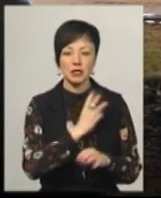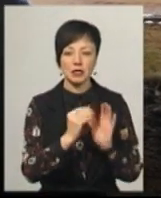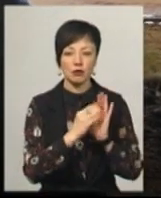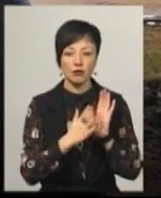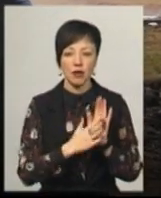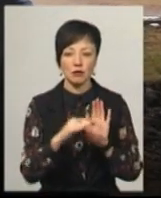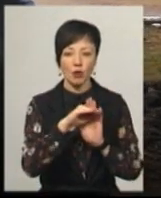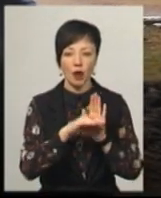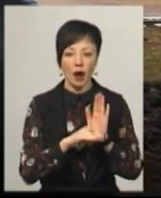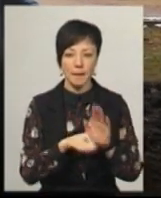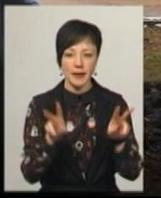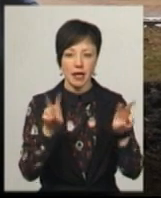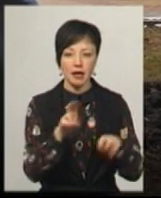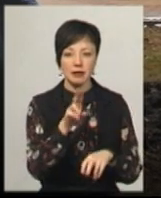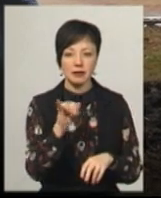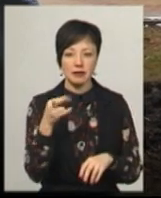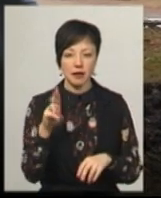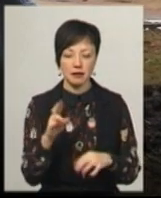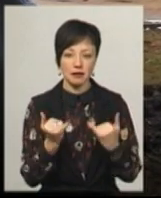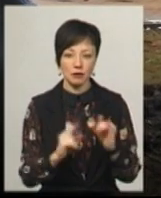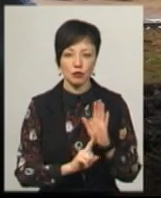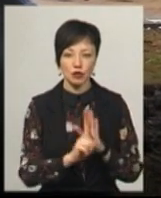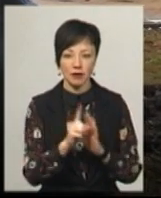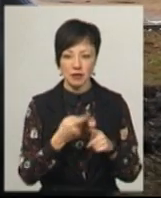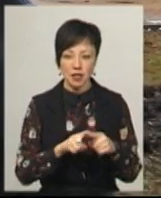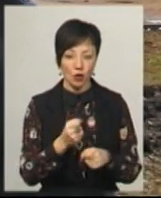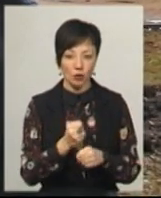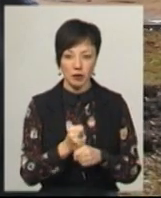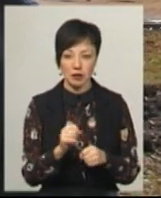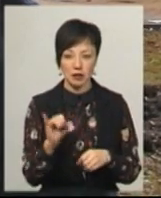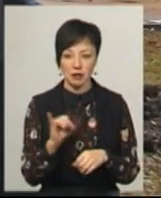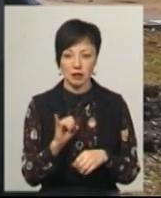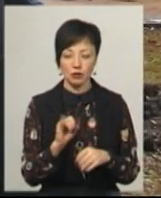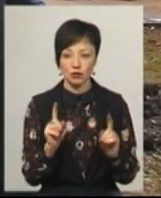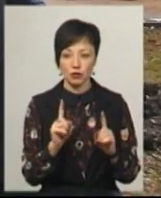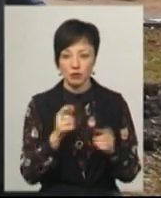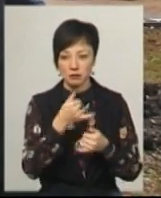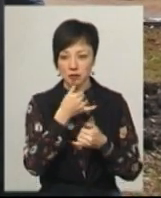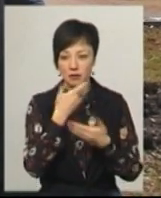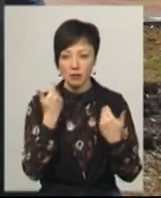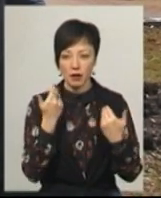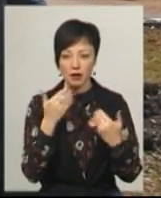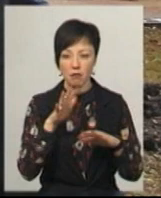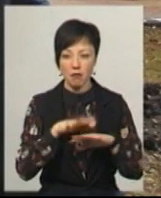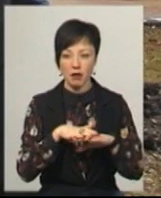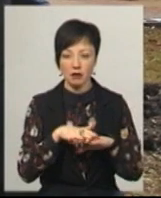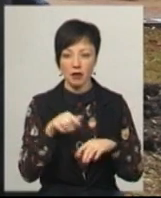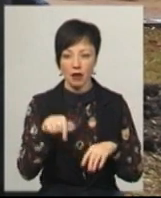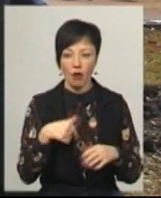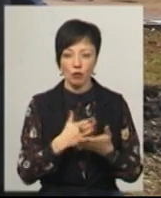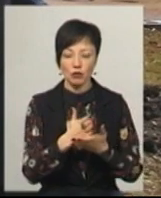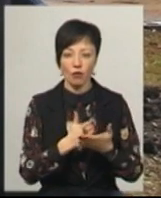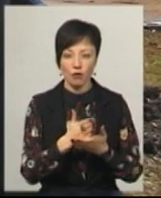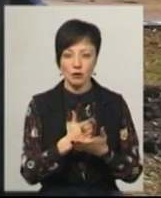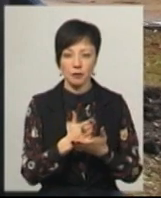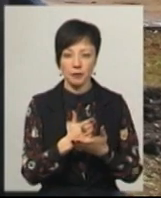«Дія», але чомусь зараз почав це робити і щось немає банка того, в якому я обслуговуюся.